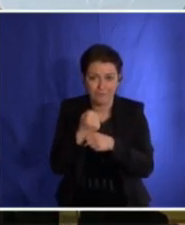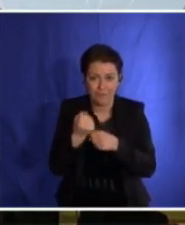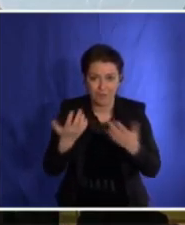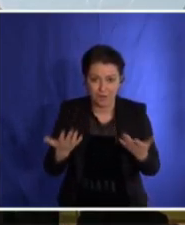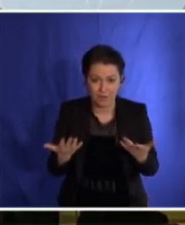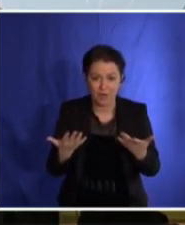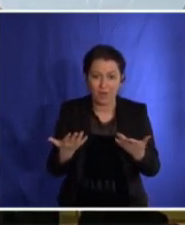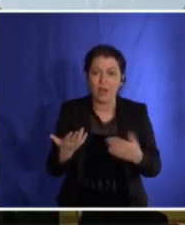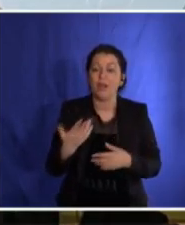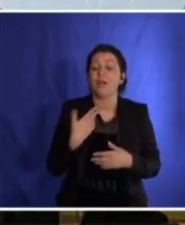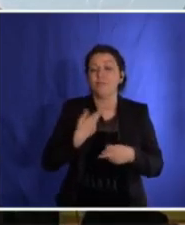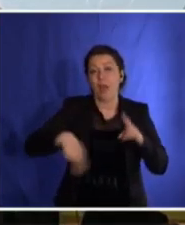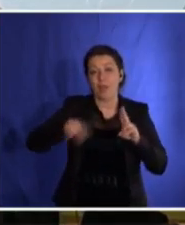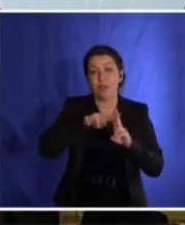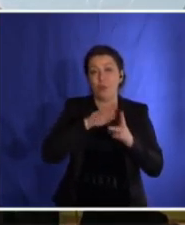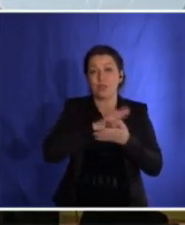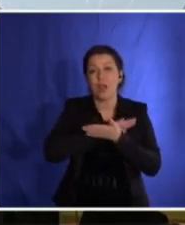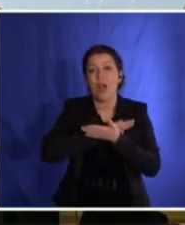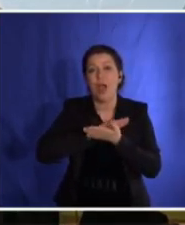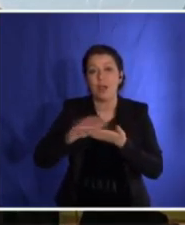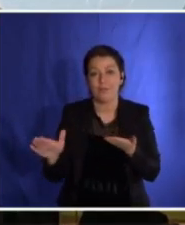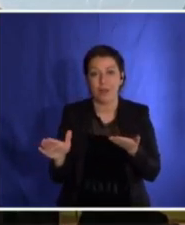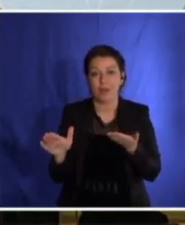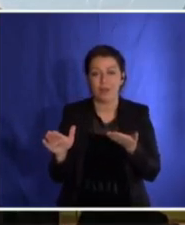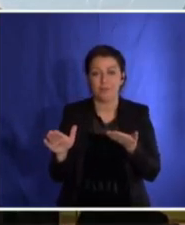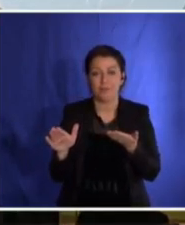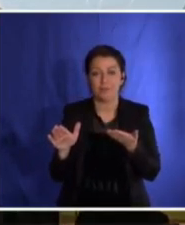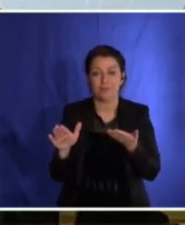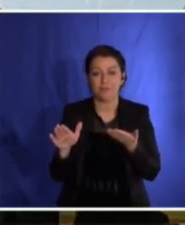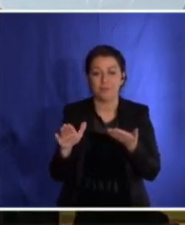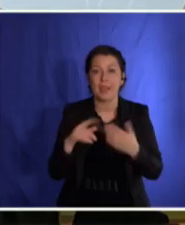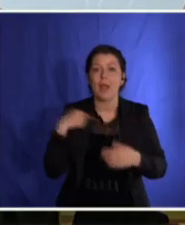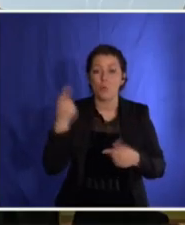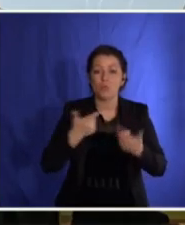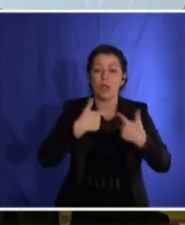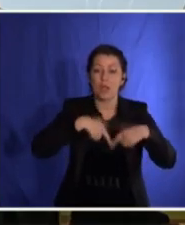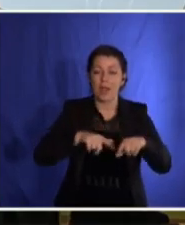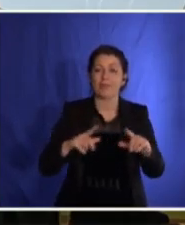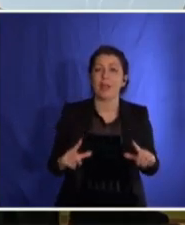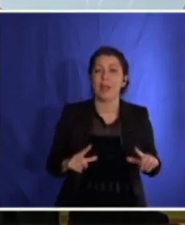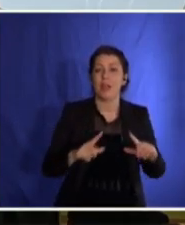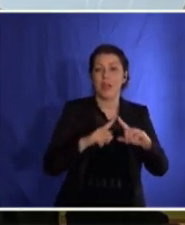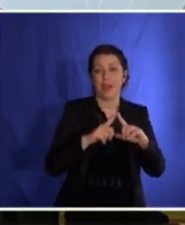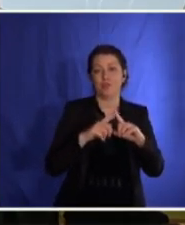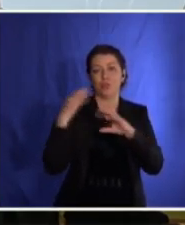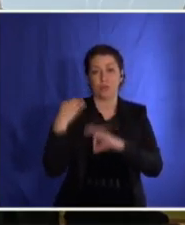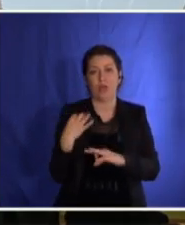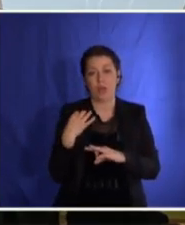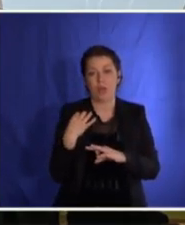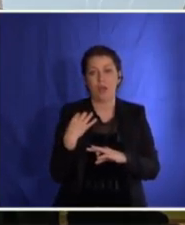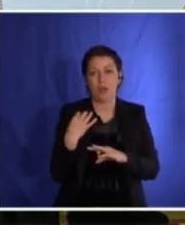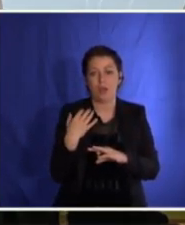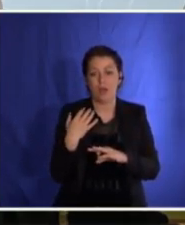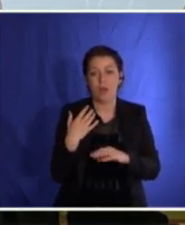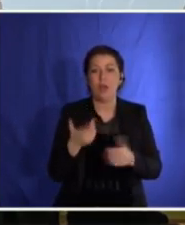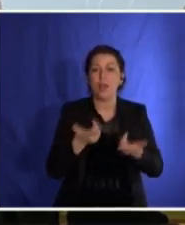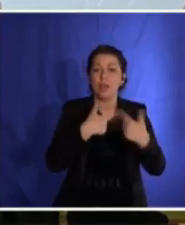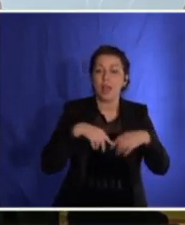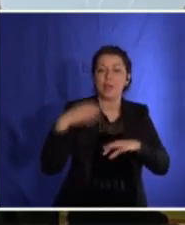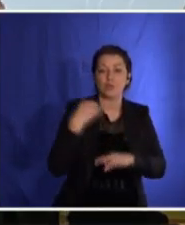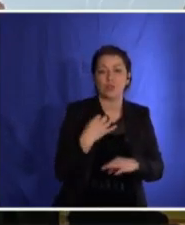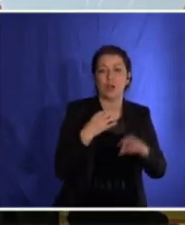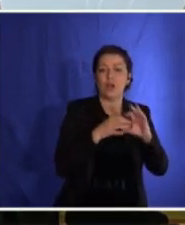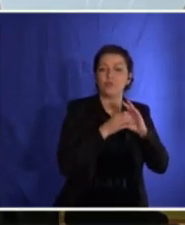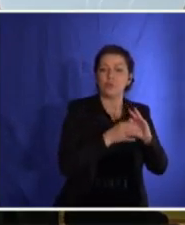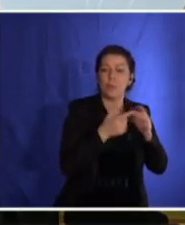ist ganz einfach. Es sind die Leistungsträger in unserem Land. Die Leistungsträger von der Landwirtschaft bis